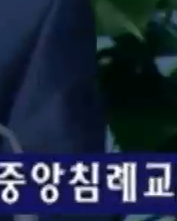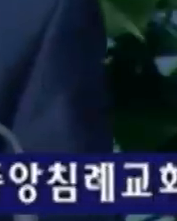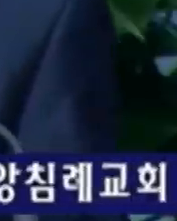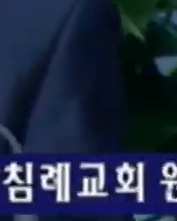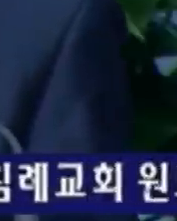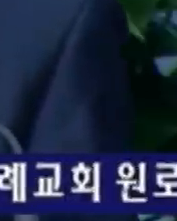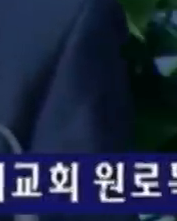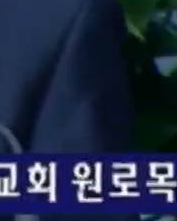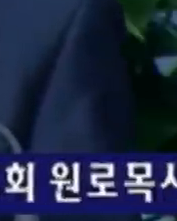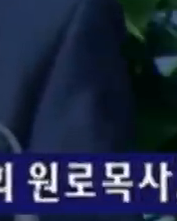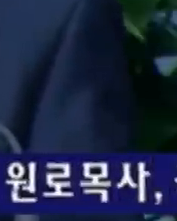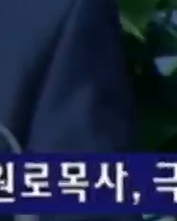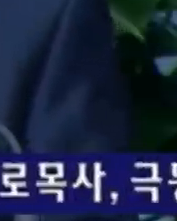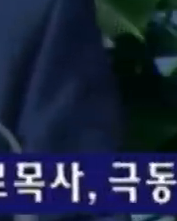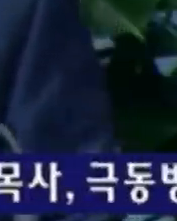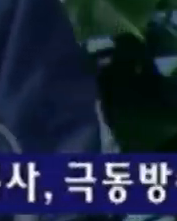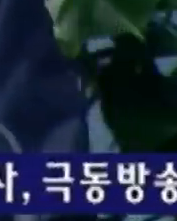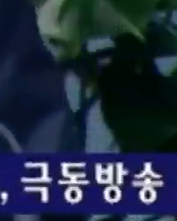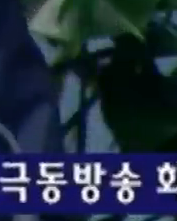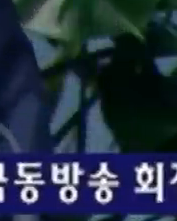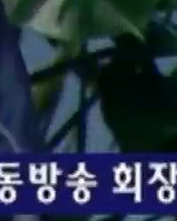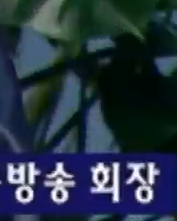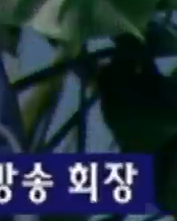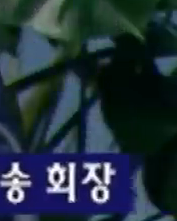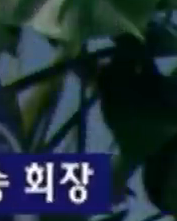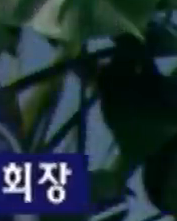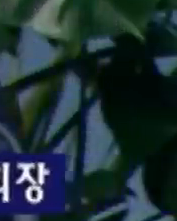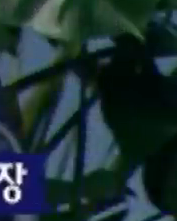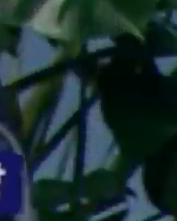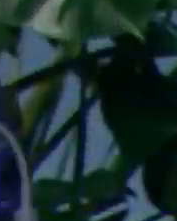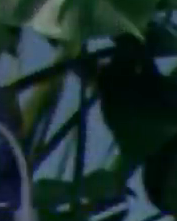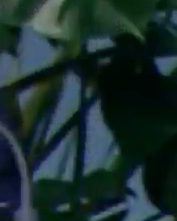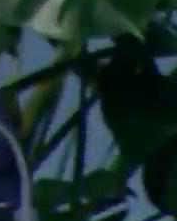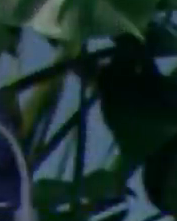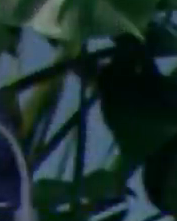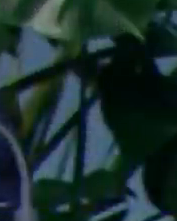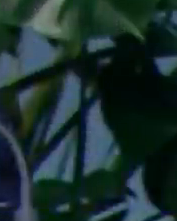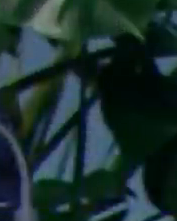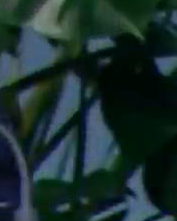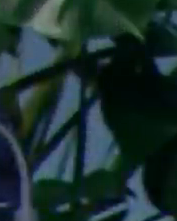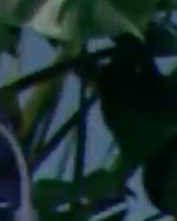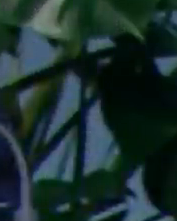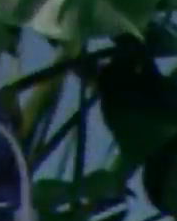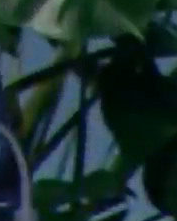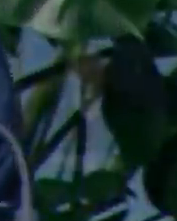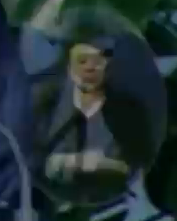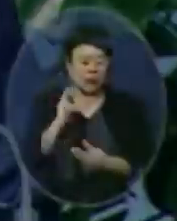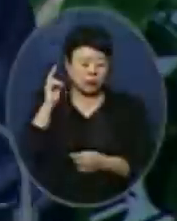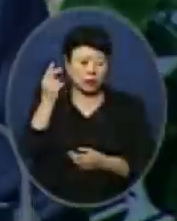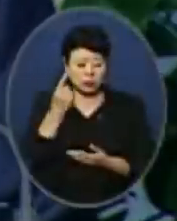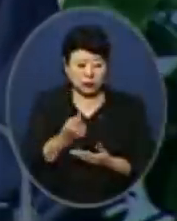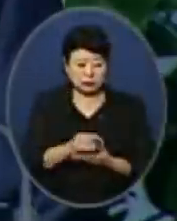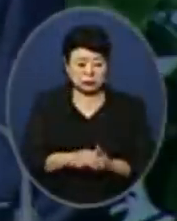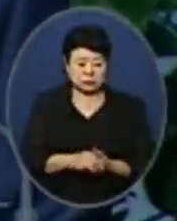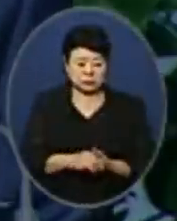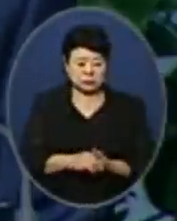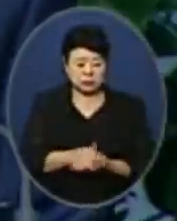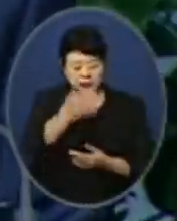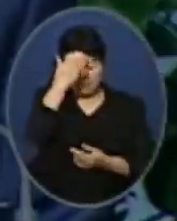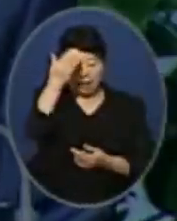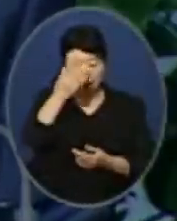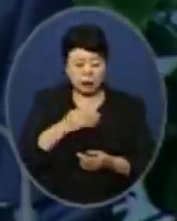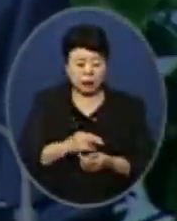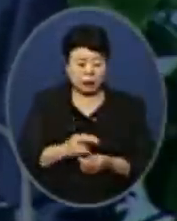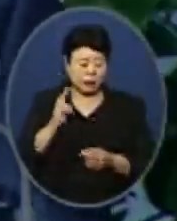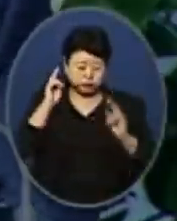머리를 깎으러 온 거 하니 절에 승려 중이 머리를 깎으러 승려가 머리를 깎으러 와서 다